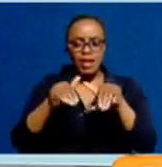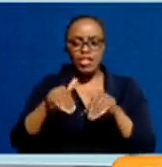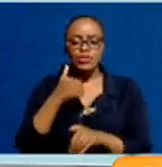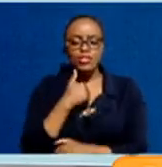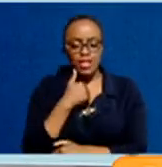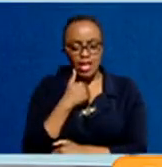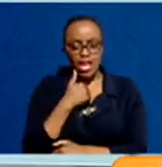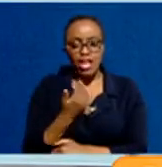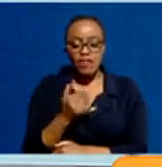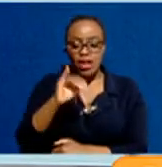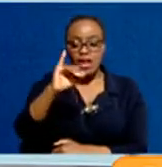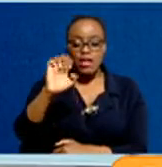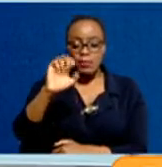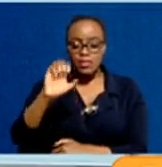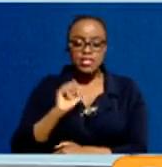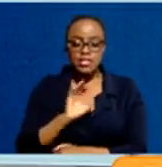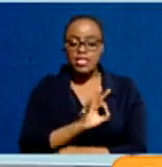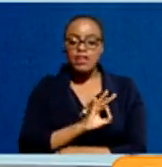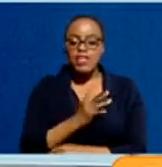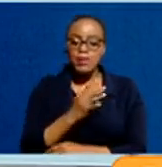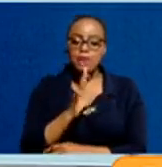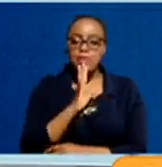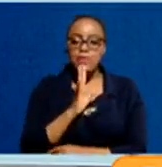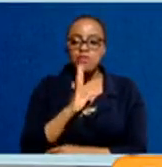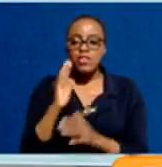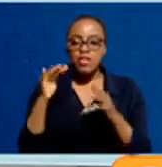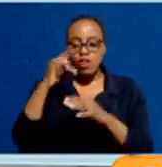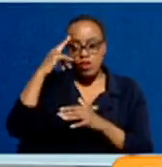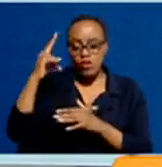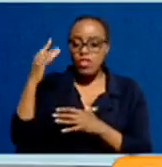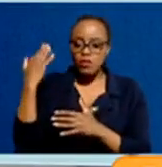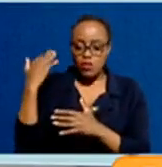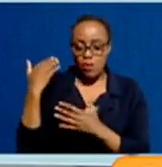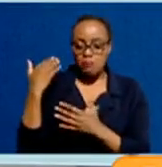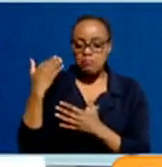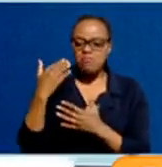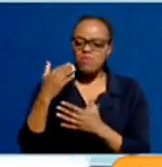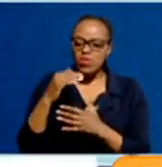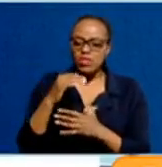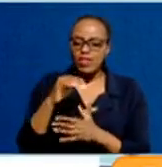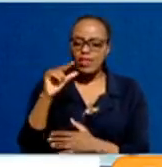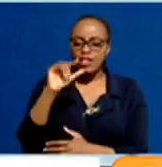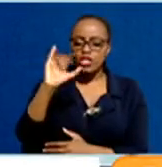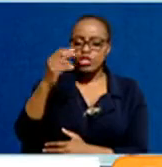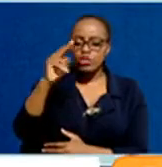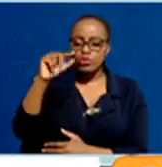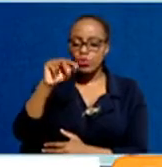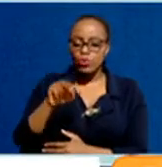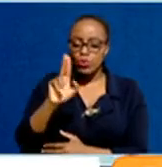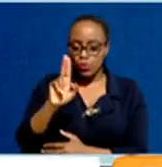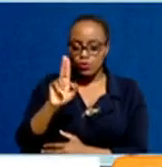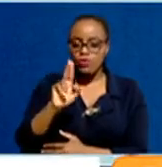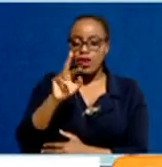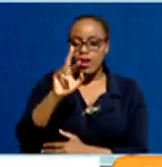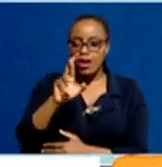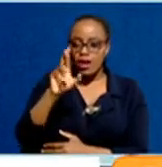nchini. Maafisa wa IEBC walitoa kauli hiyo katika mazishi aliyekuwa msimamizi wa uchaguzi wa eneobunge la Gichugu, kaunti ya Kirinyaga,